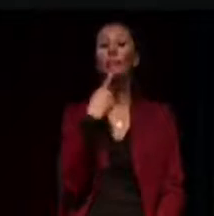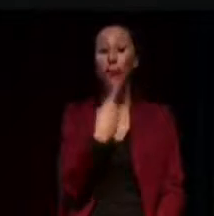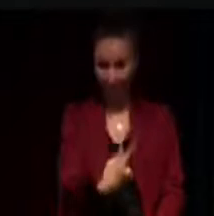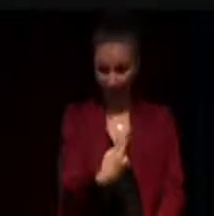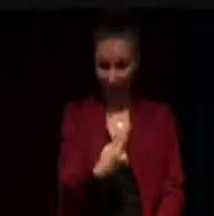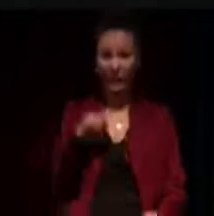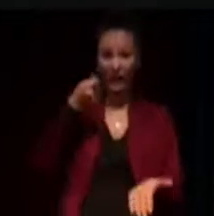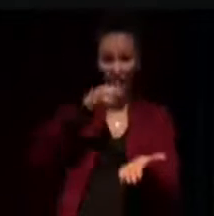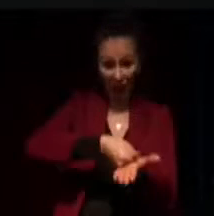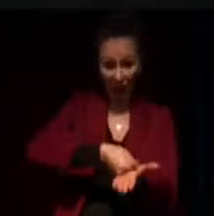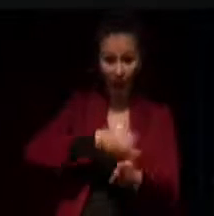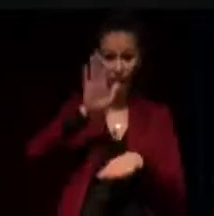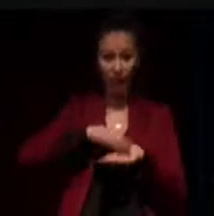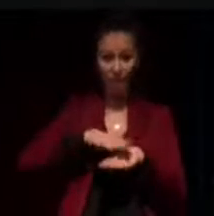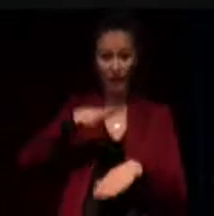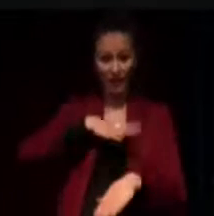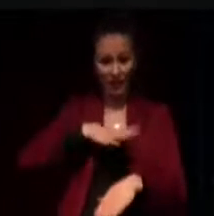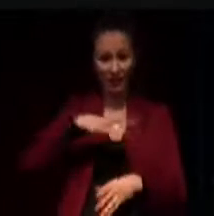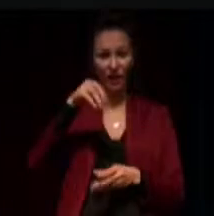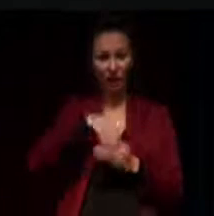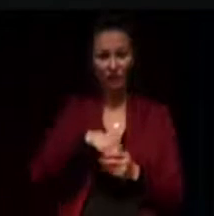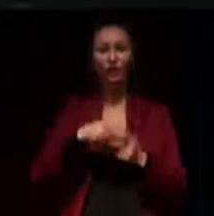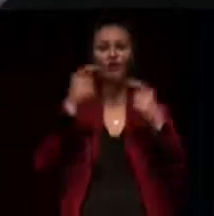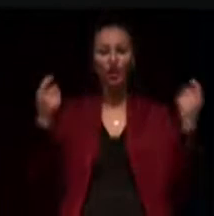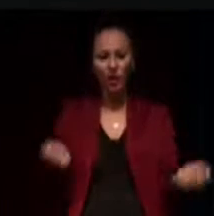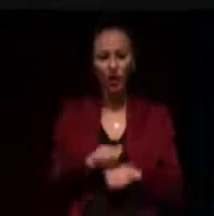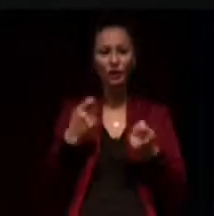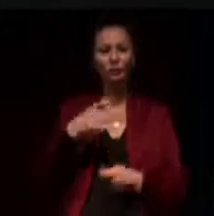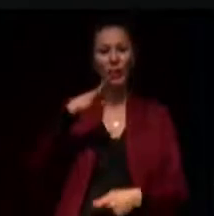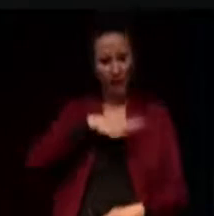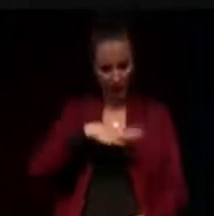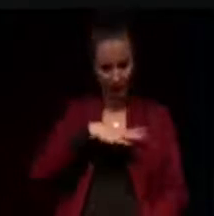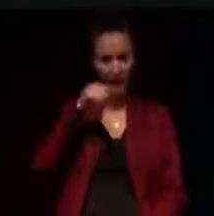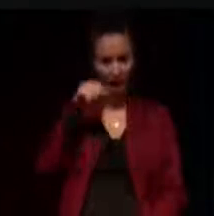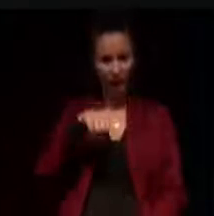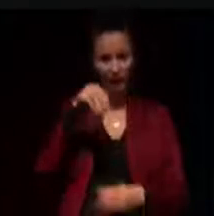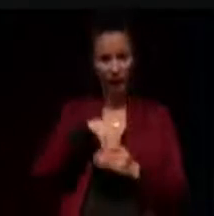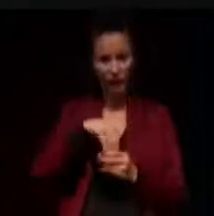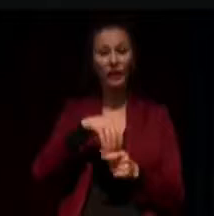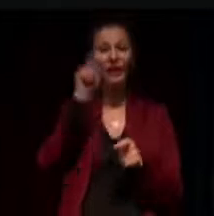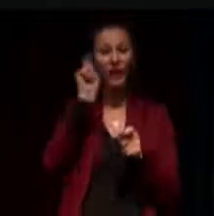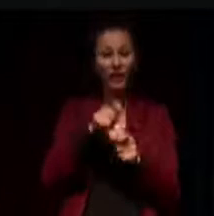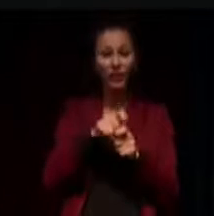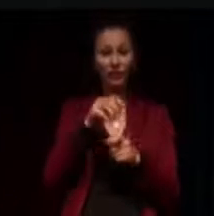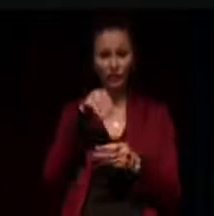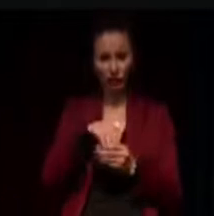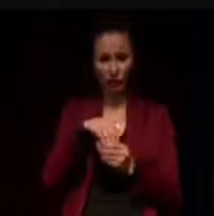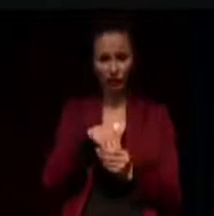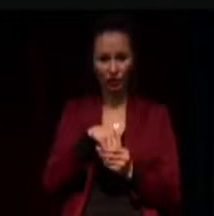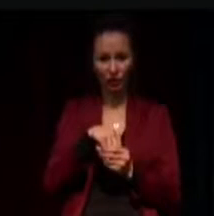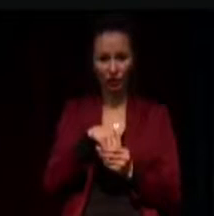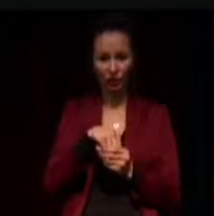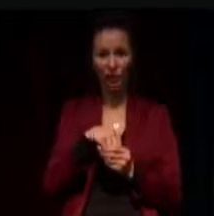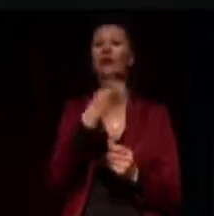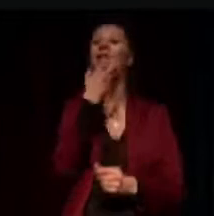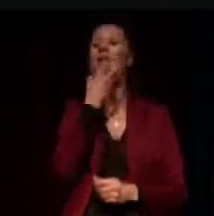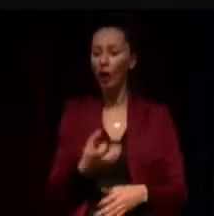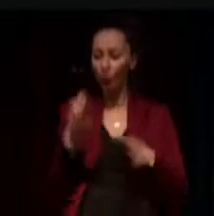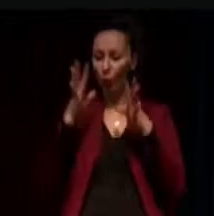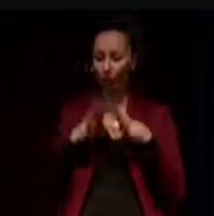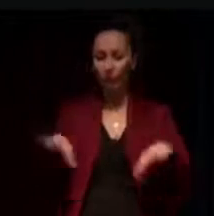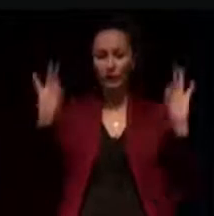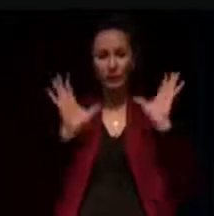Demek ki yatırım yapmak isteyen için, çalışmak isteyen için, iş yapan için kadrosu